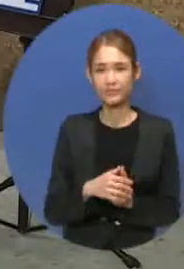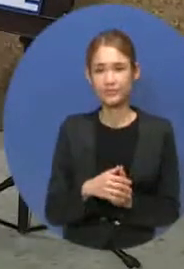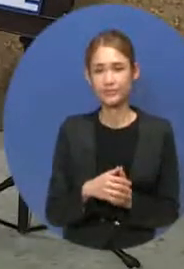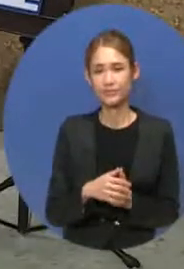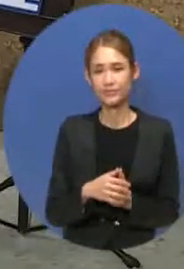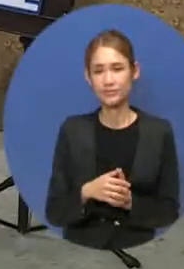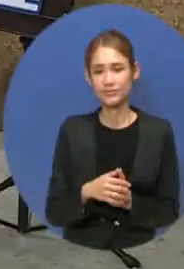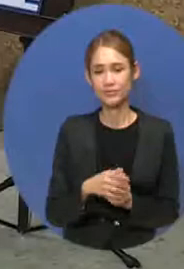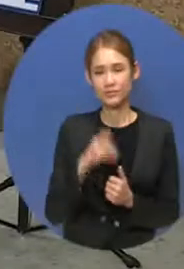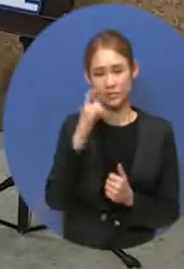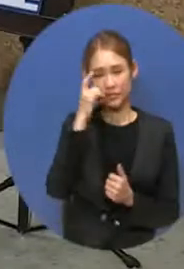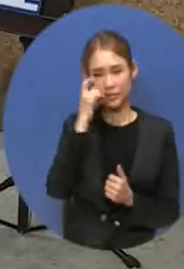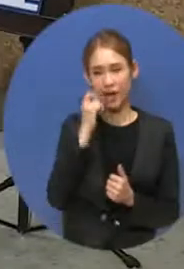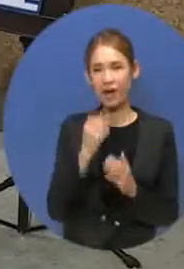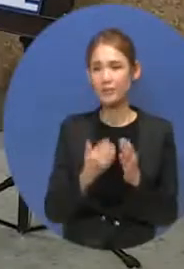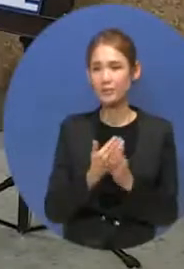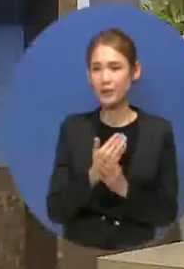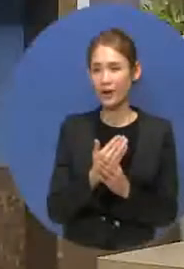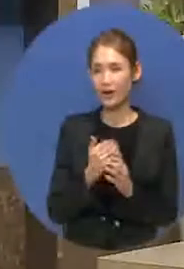네. 눈물이 핑 돌았는데,